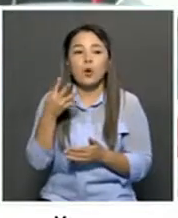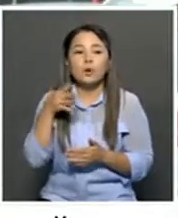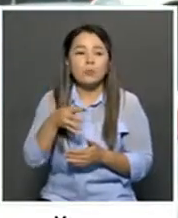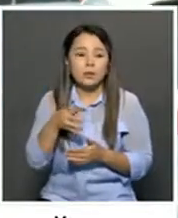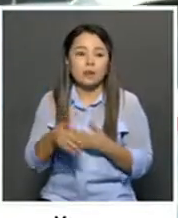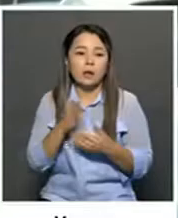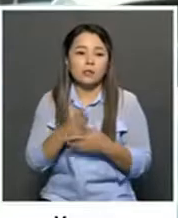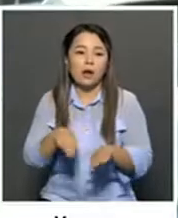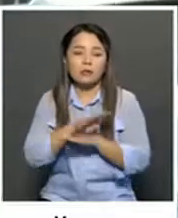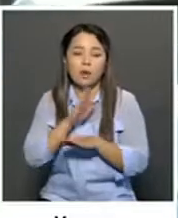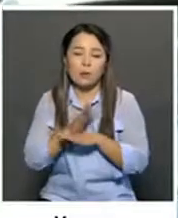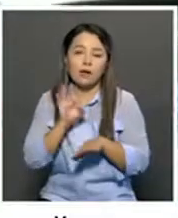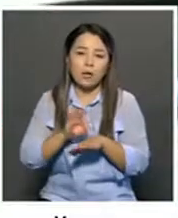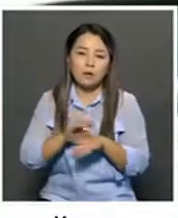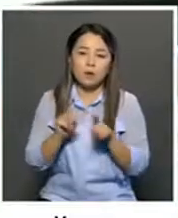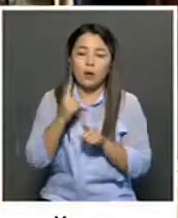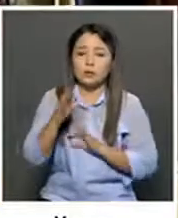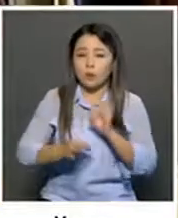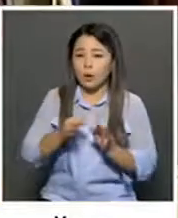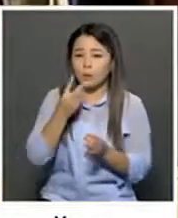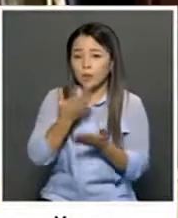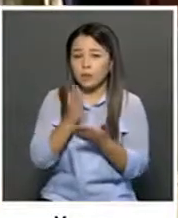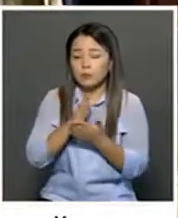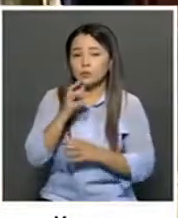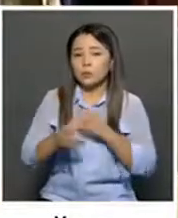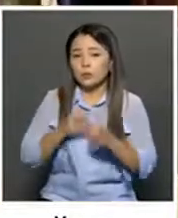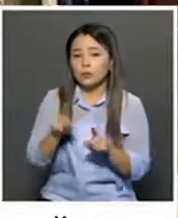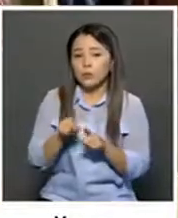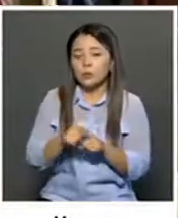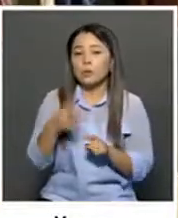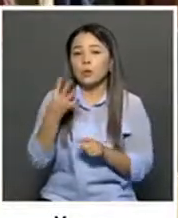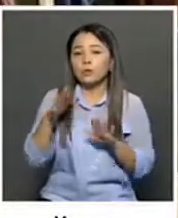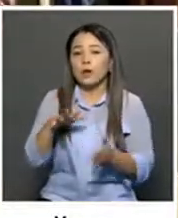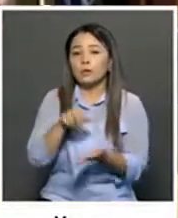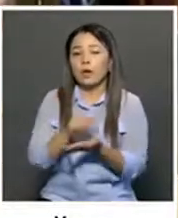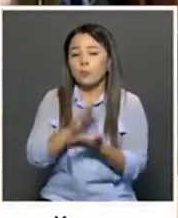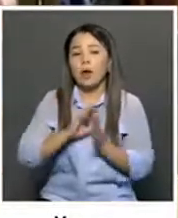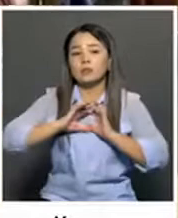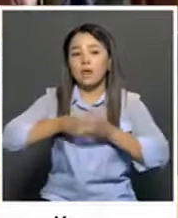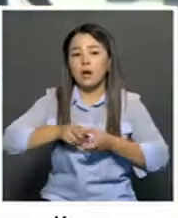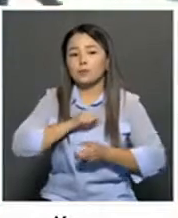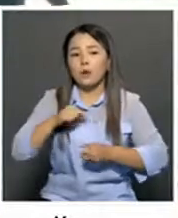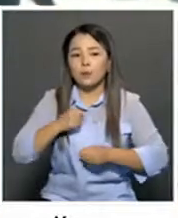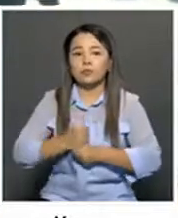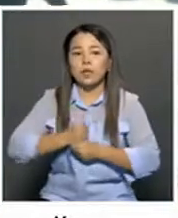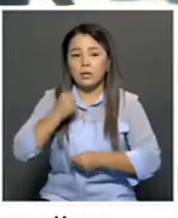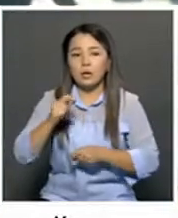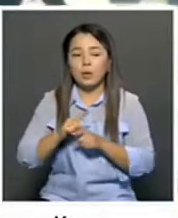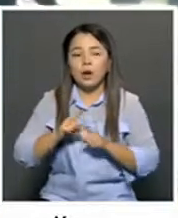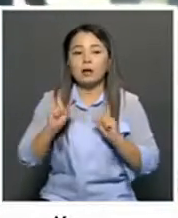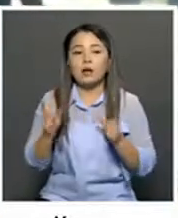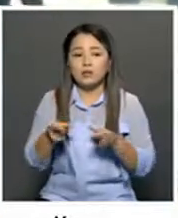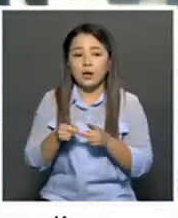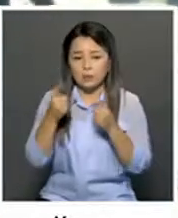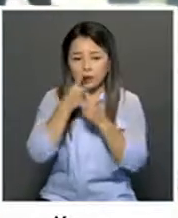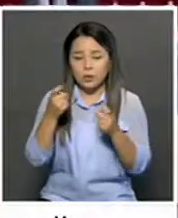ОАР жаңа ауруға шалдыққандардың тәуліктік саны бойынша дүниежүзінде 4-ші орынға шықты. Бұл мемлекетте әлемдегі ең қатаң карантин наурыздың соңында